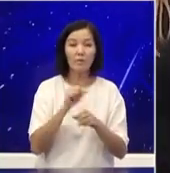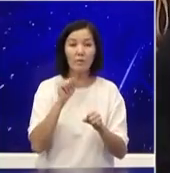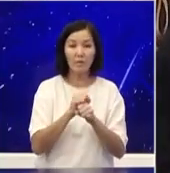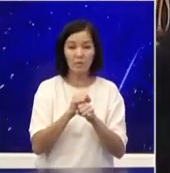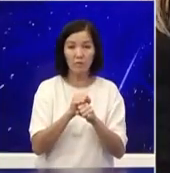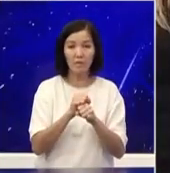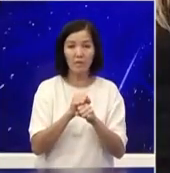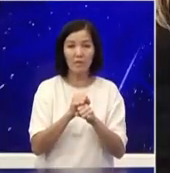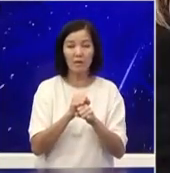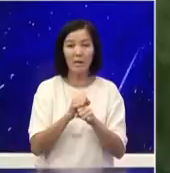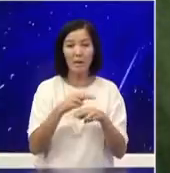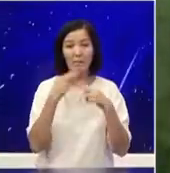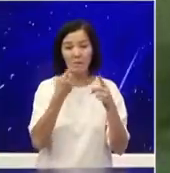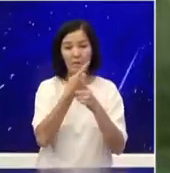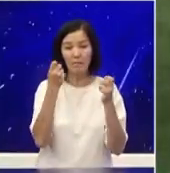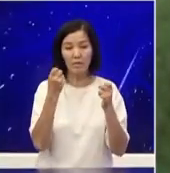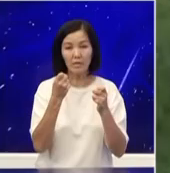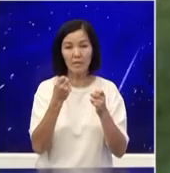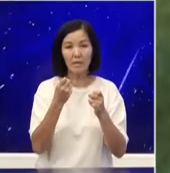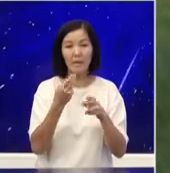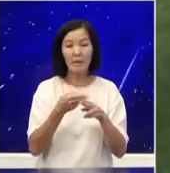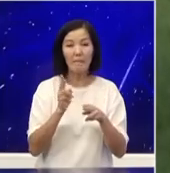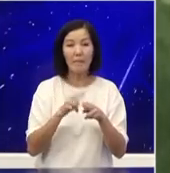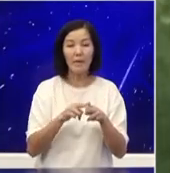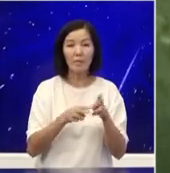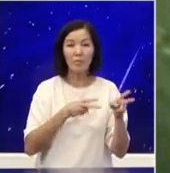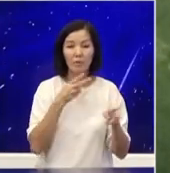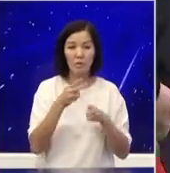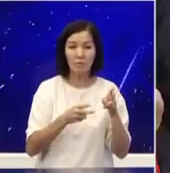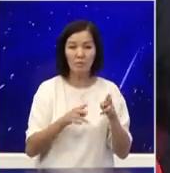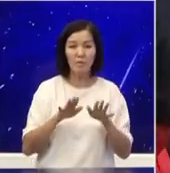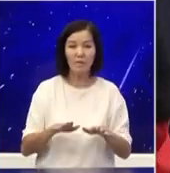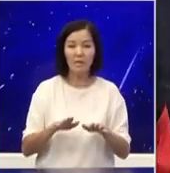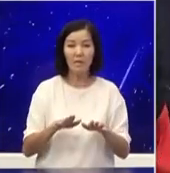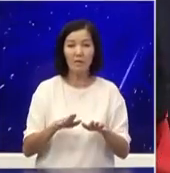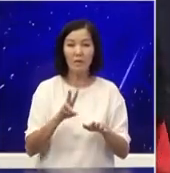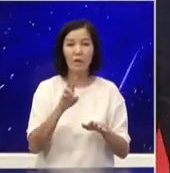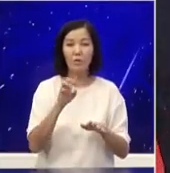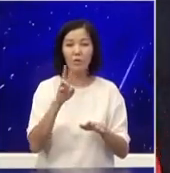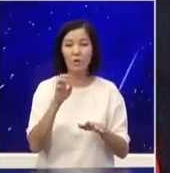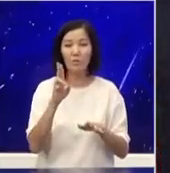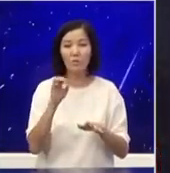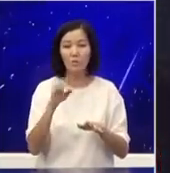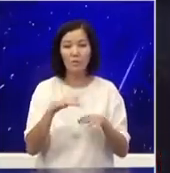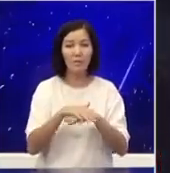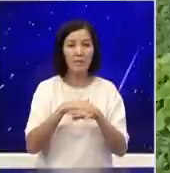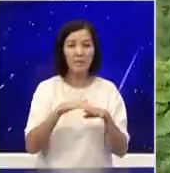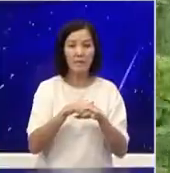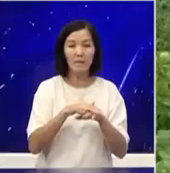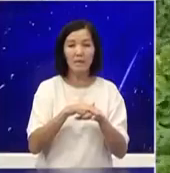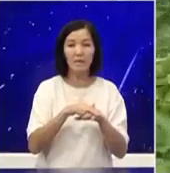этом население предупреждает заблаговременно. А потому претензий к нынешнему начальнику местного водоканала Нурлану Кузимбаеву население не имеет.